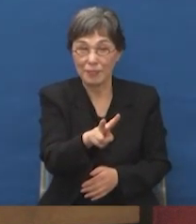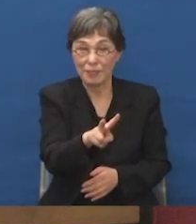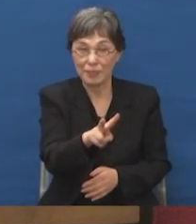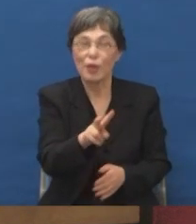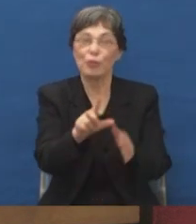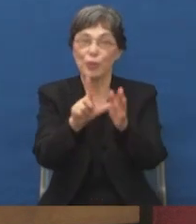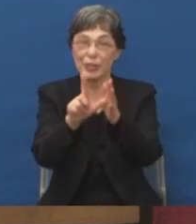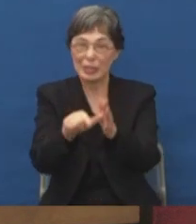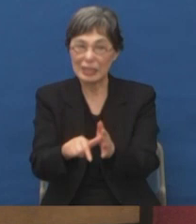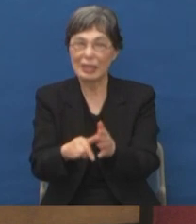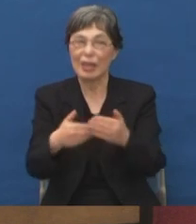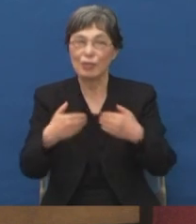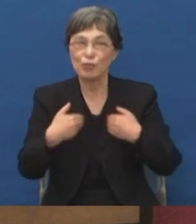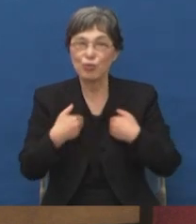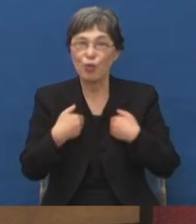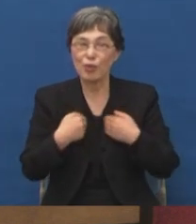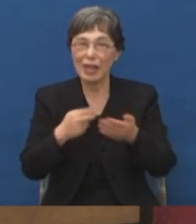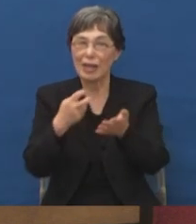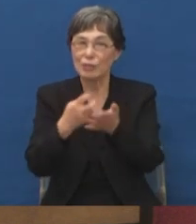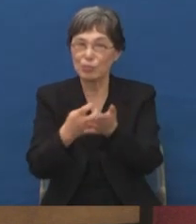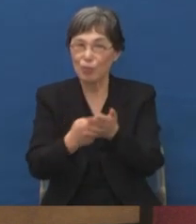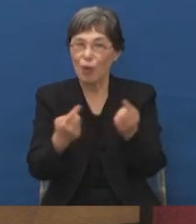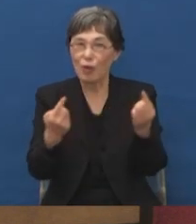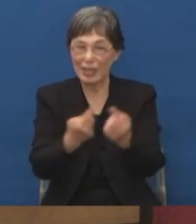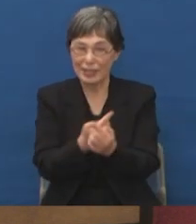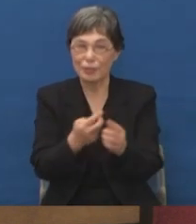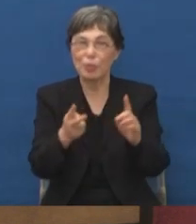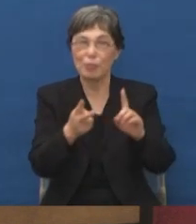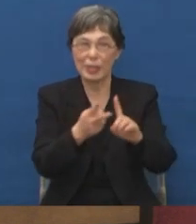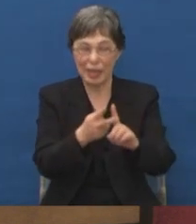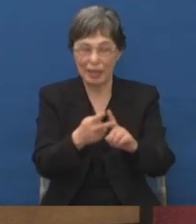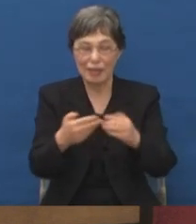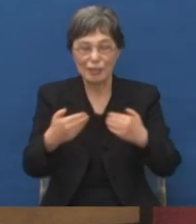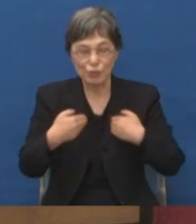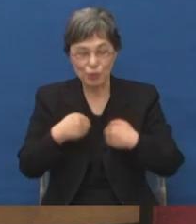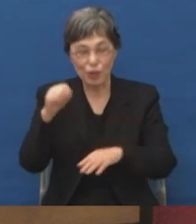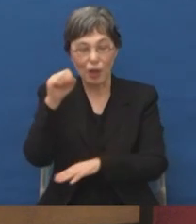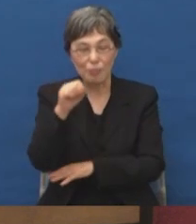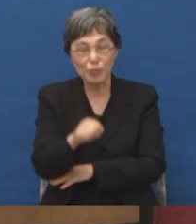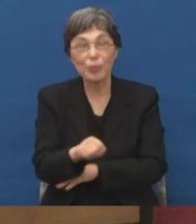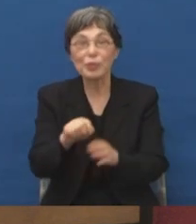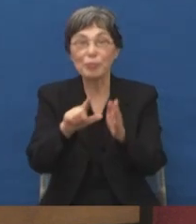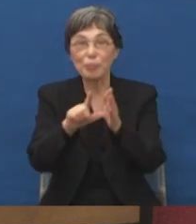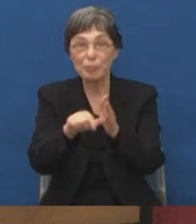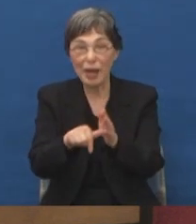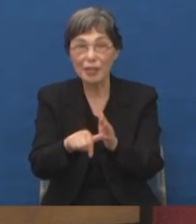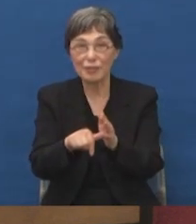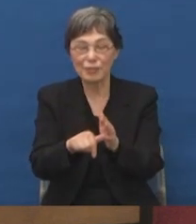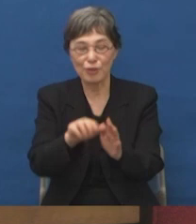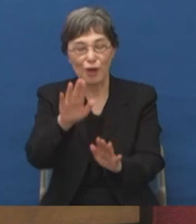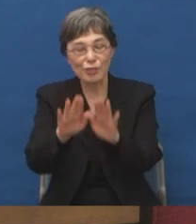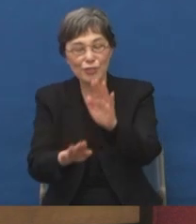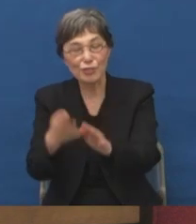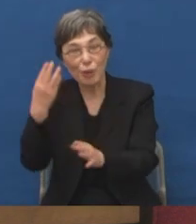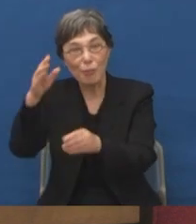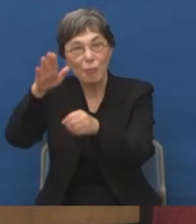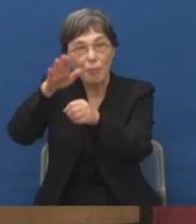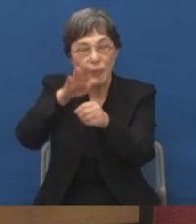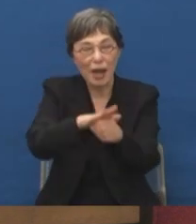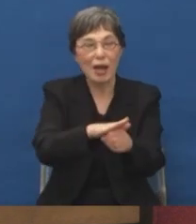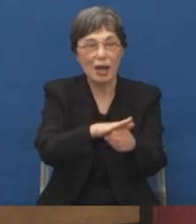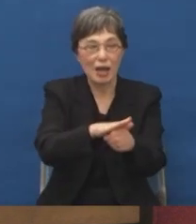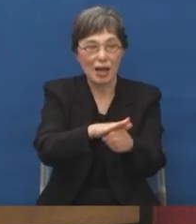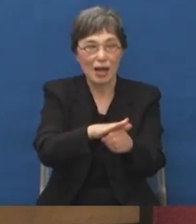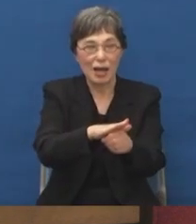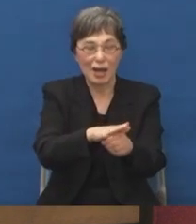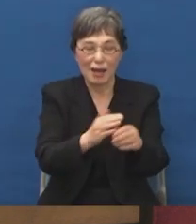たり必要な規定を改正するとともに必要と認める場合はその実情を踏まえた居室